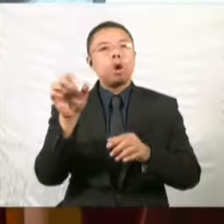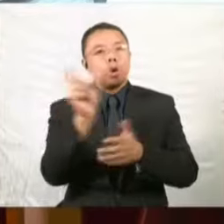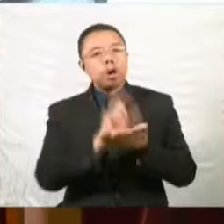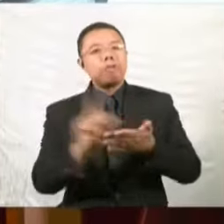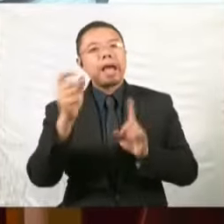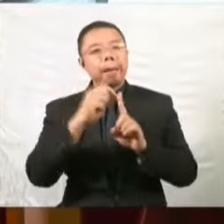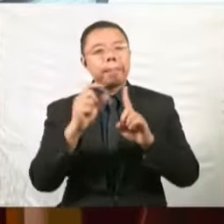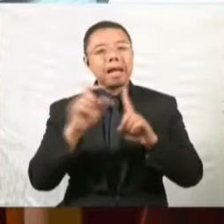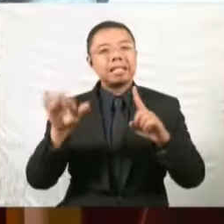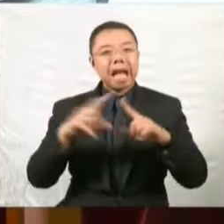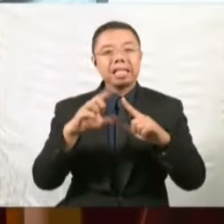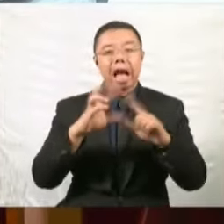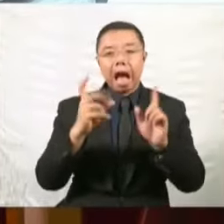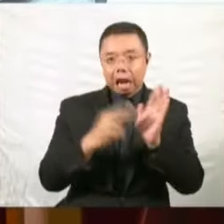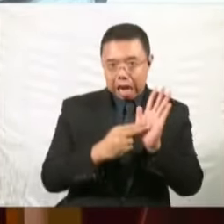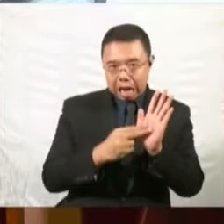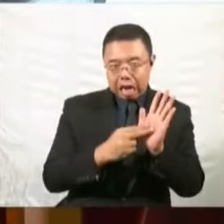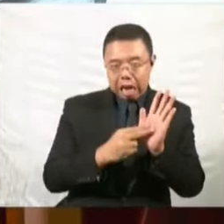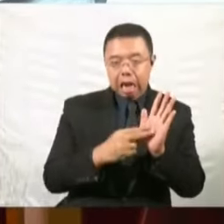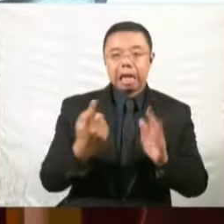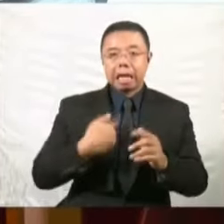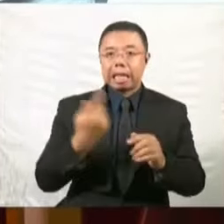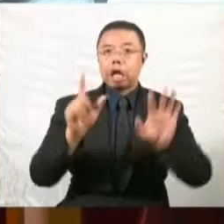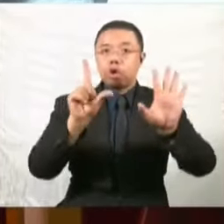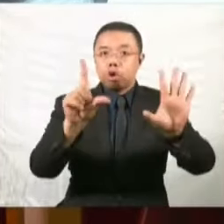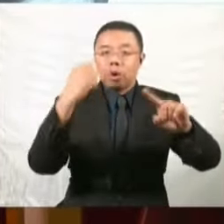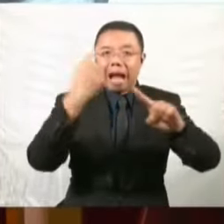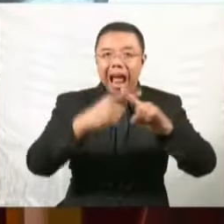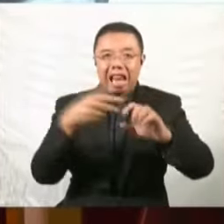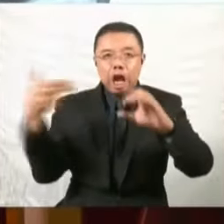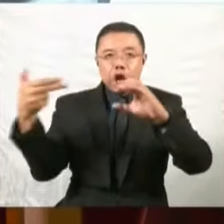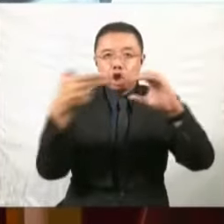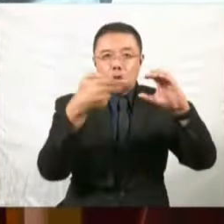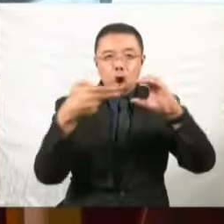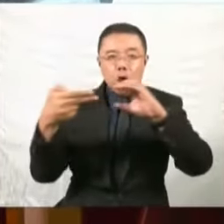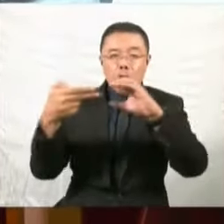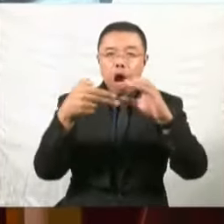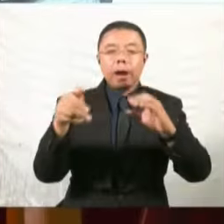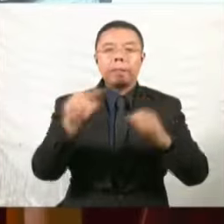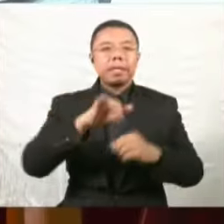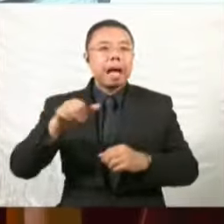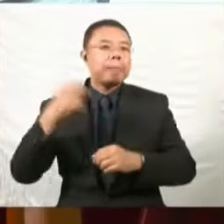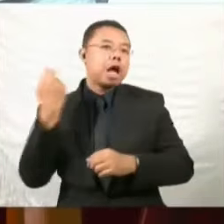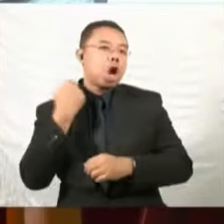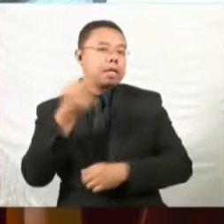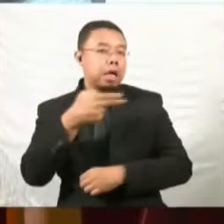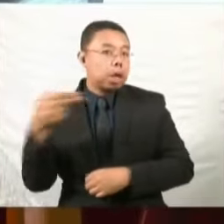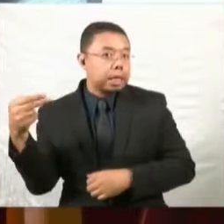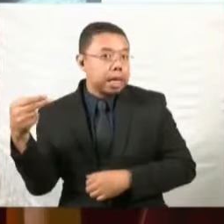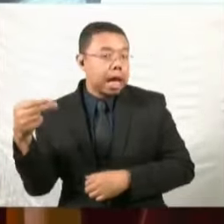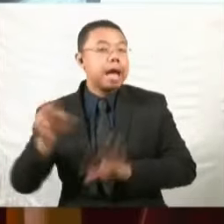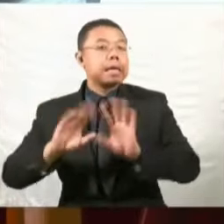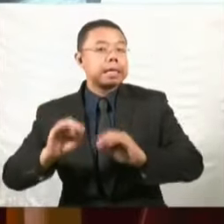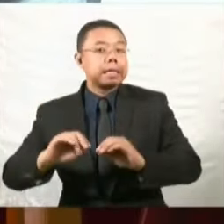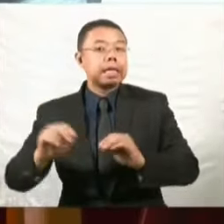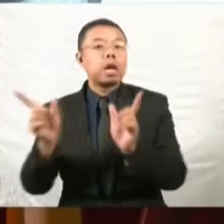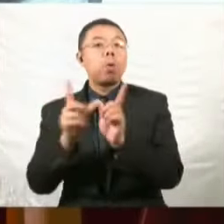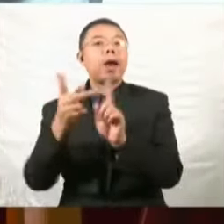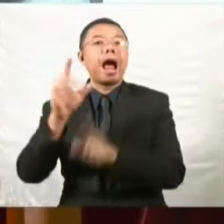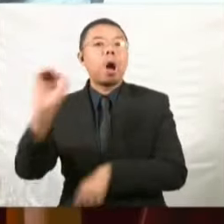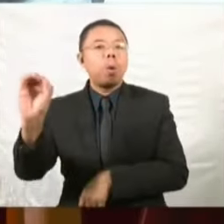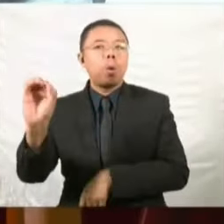Padjajaran kami tu kali Zoom meeting dengan seorang dokter Indonesia yang kerjanya di